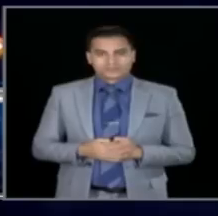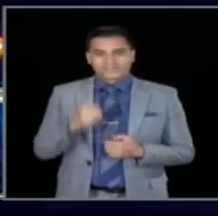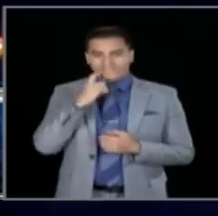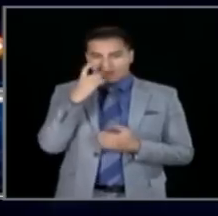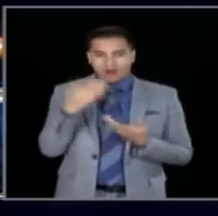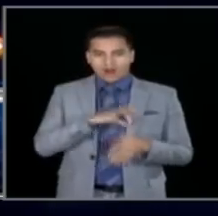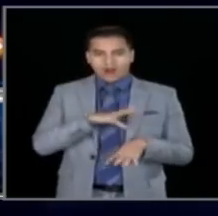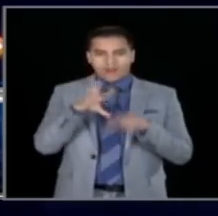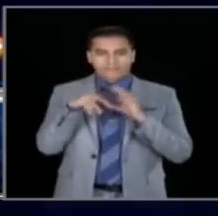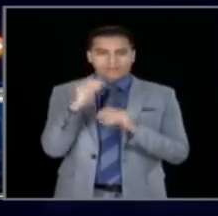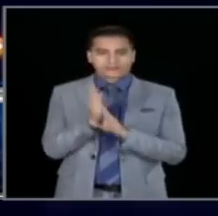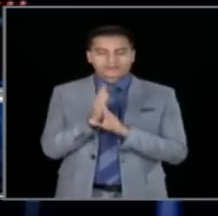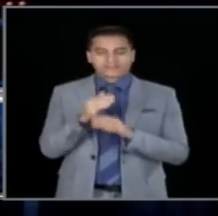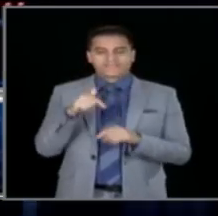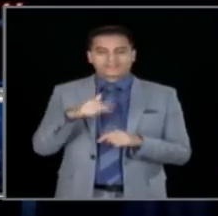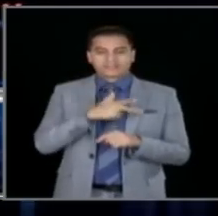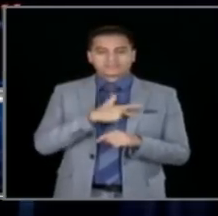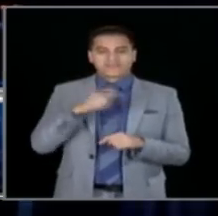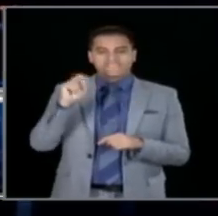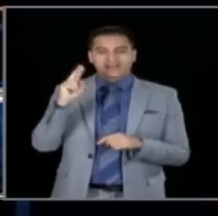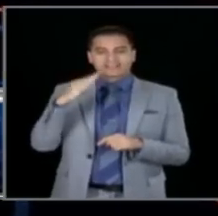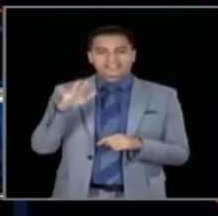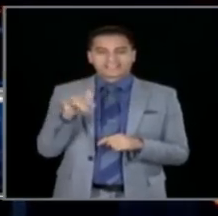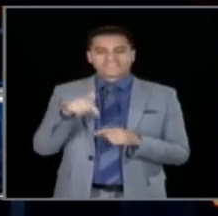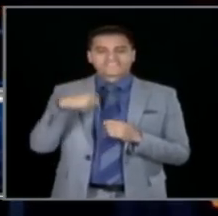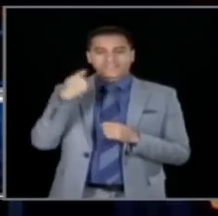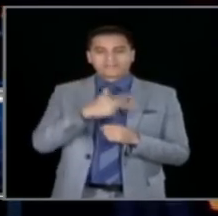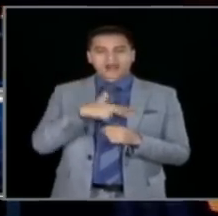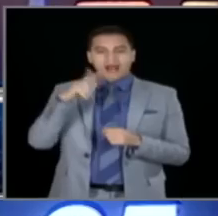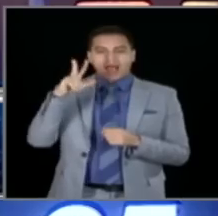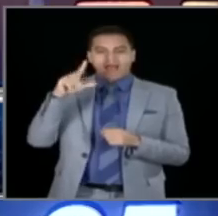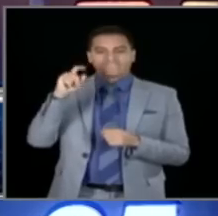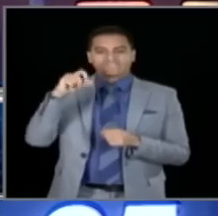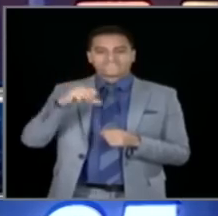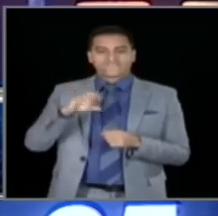فنان راحل قام بدور فتحي في فيلم الأفوكاتو، فمن هو؟